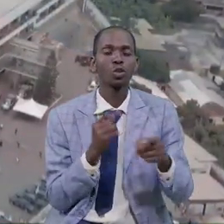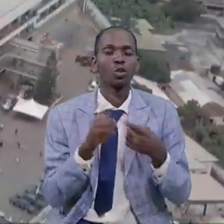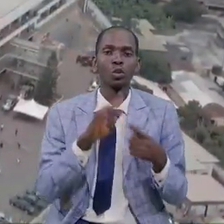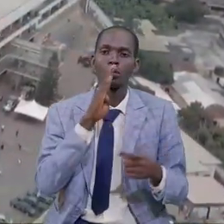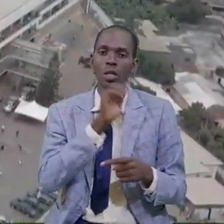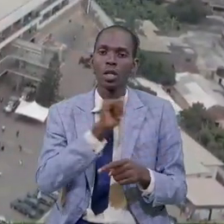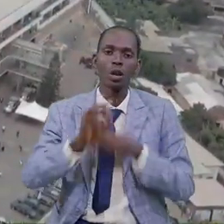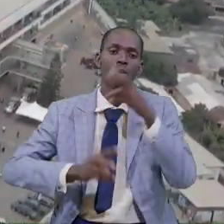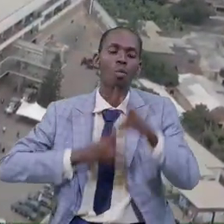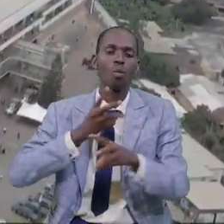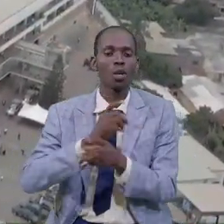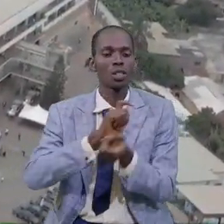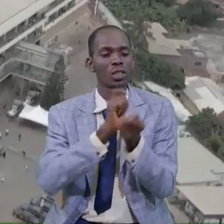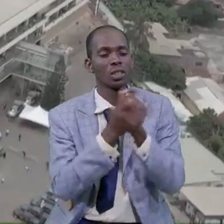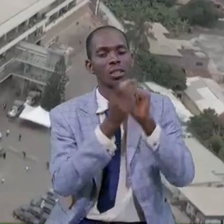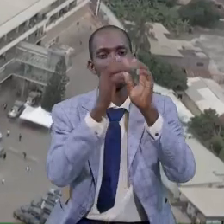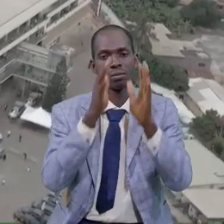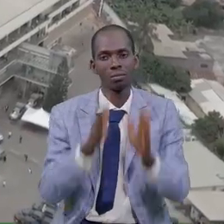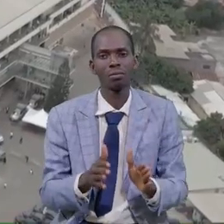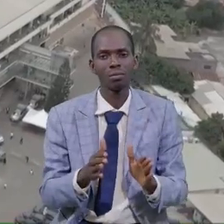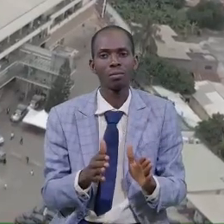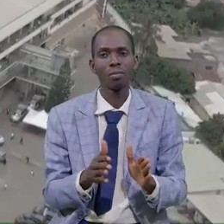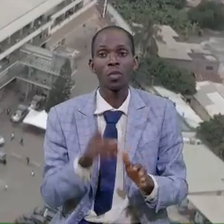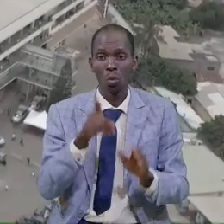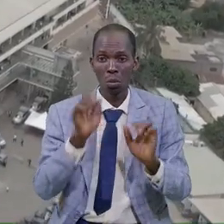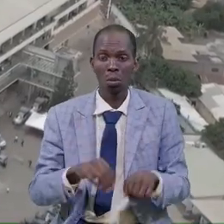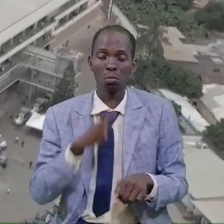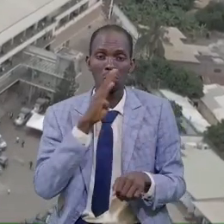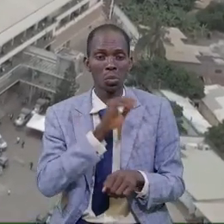quelqu'un qui change le monde. Vous pouvez être un professeur.